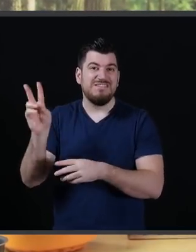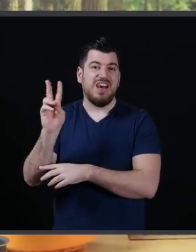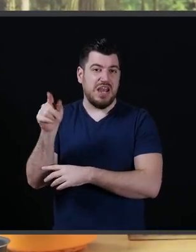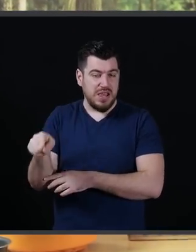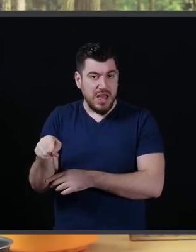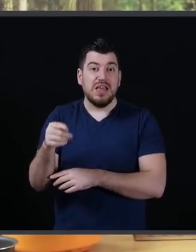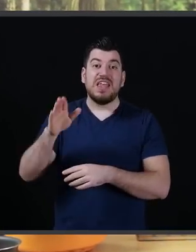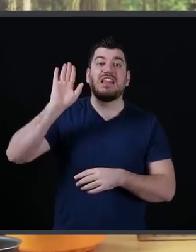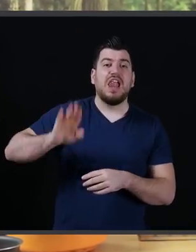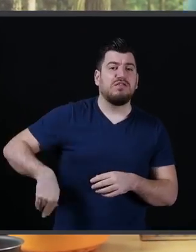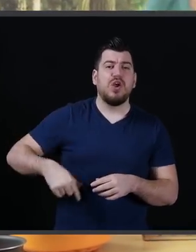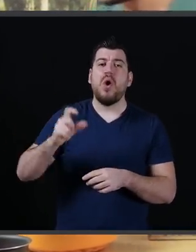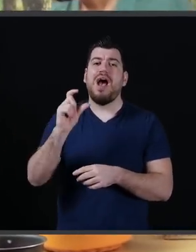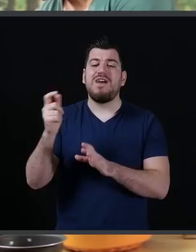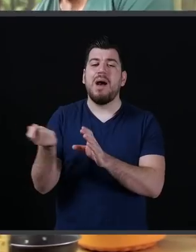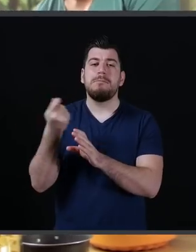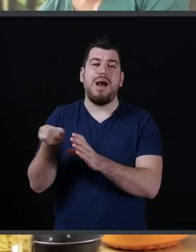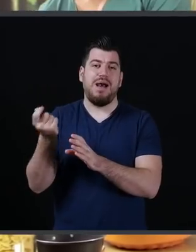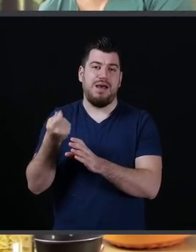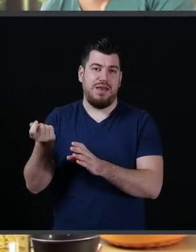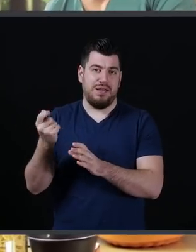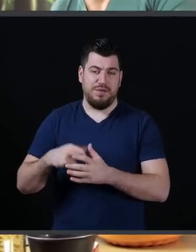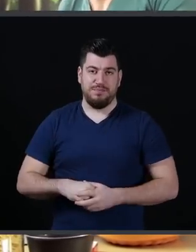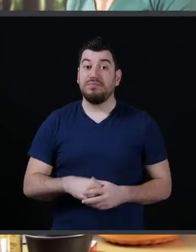και η άλλη μεση ζάχαρη Οπότε, πάμε να ξεκινήσουμε Λοιπόν